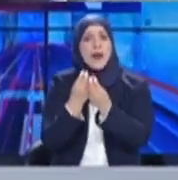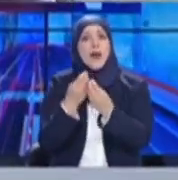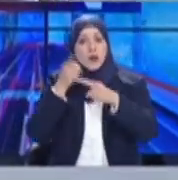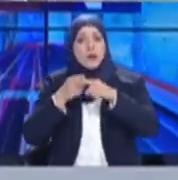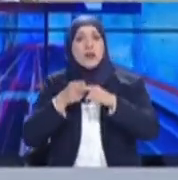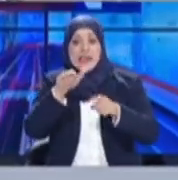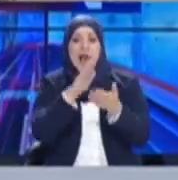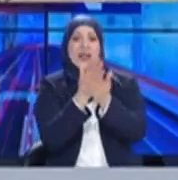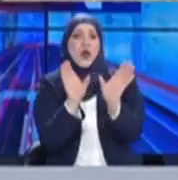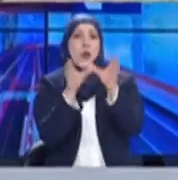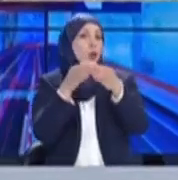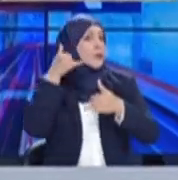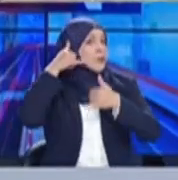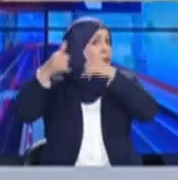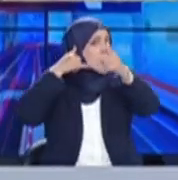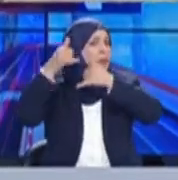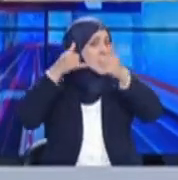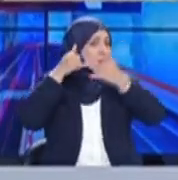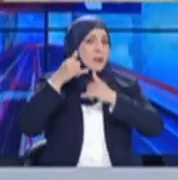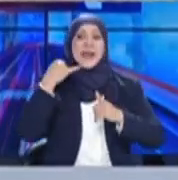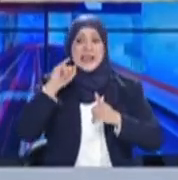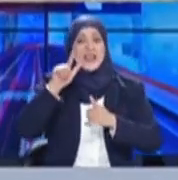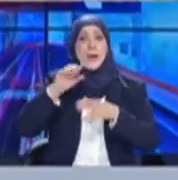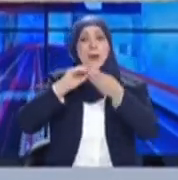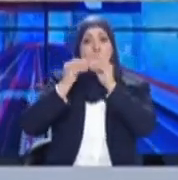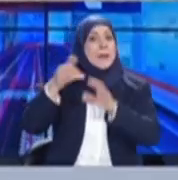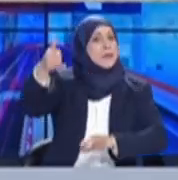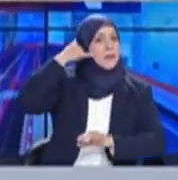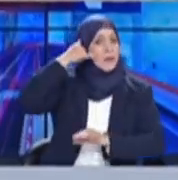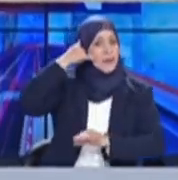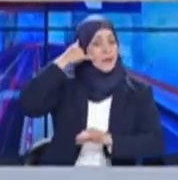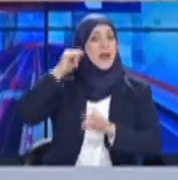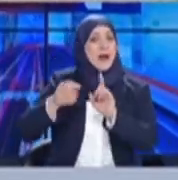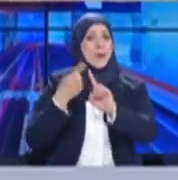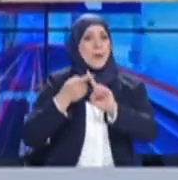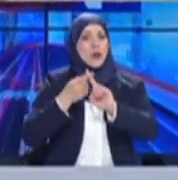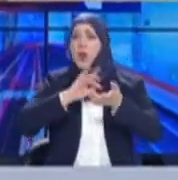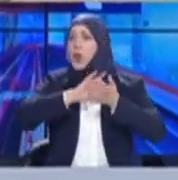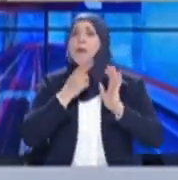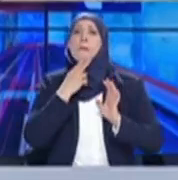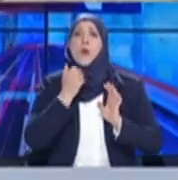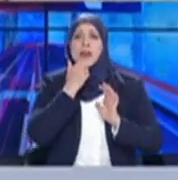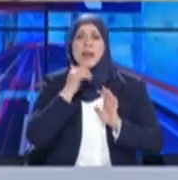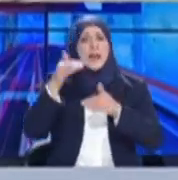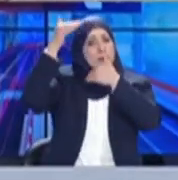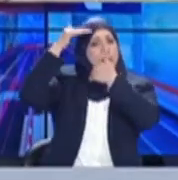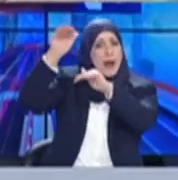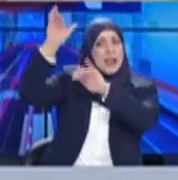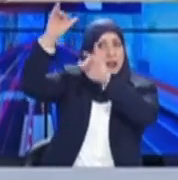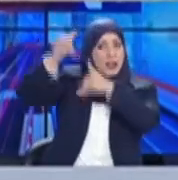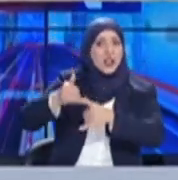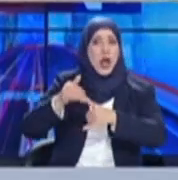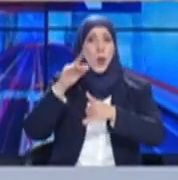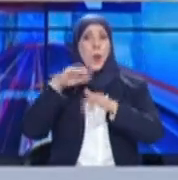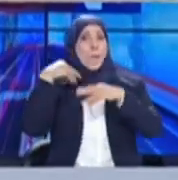يه لكل المواطنين القادرين المعنيه بلغونا بكل ال اه المواطنين العاديين بالخارج واللي ملتزم